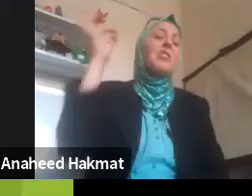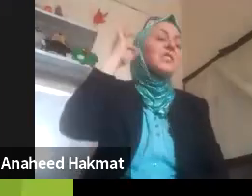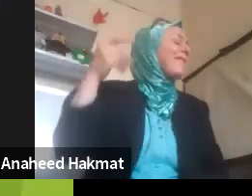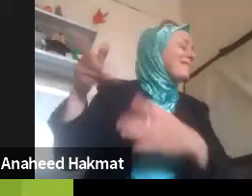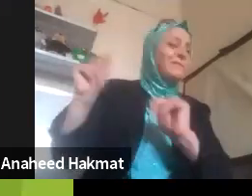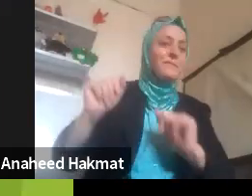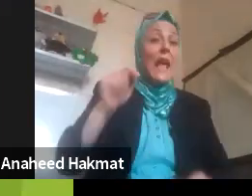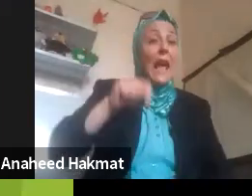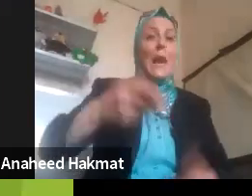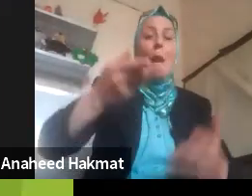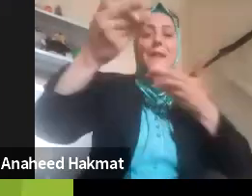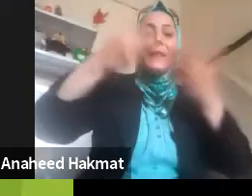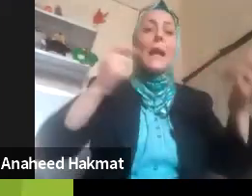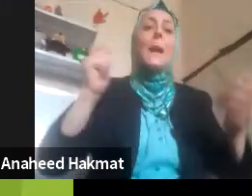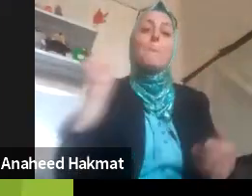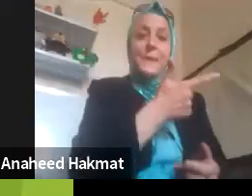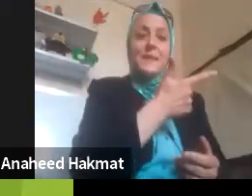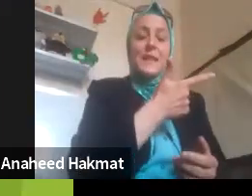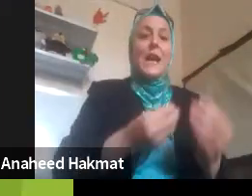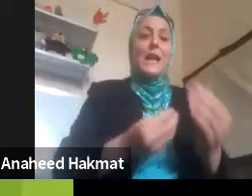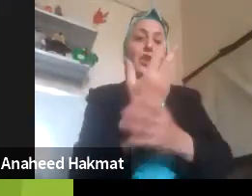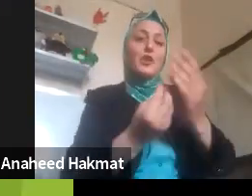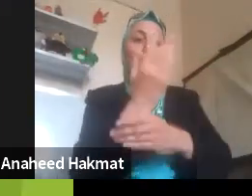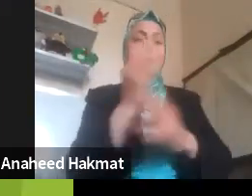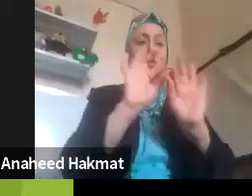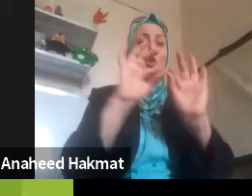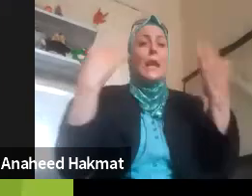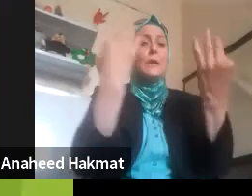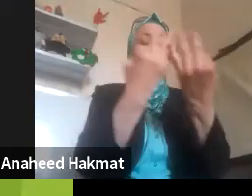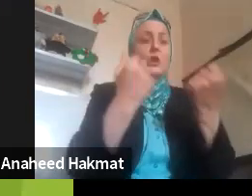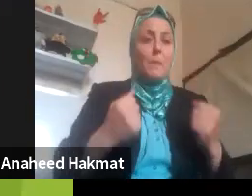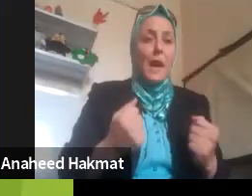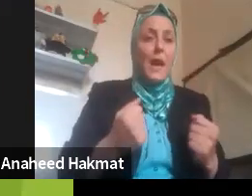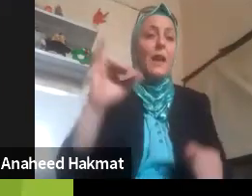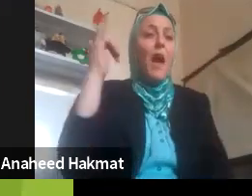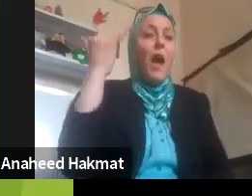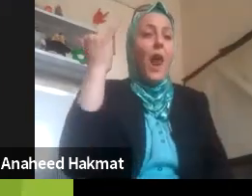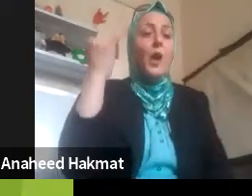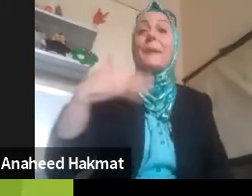سنتكلم الآن بسرعة عن موضوع تجدد المجتمع المدني العربي ككل. يعني